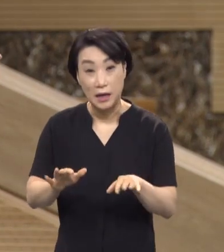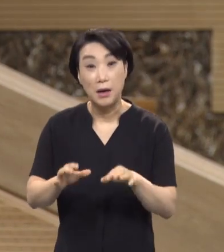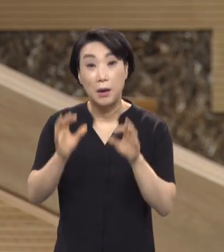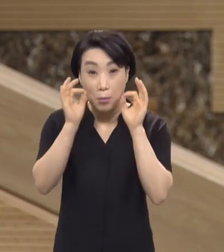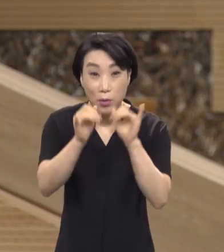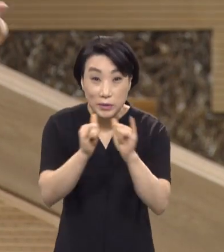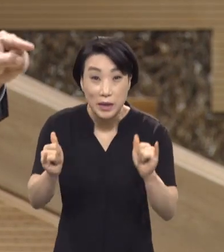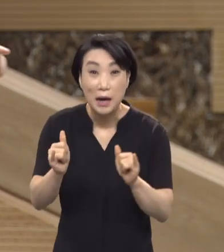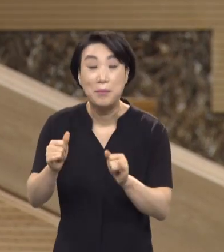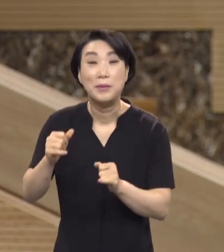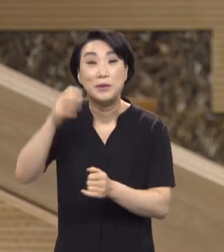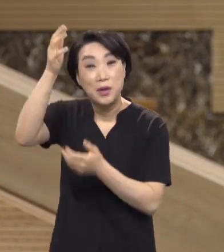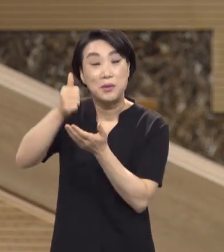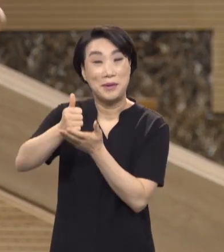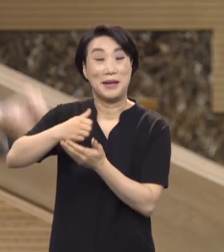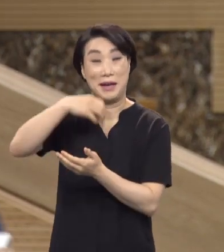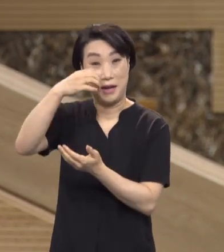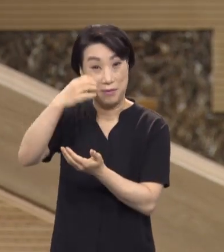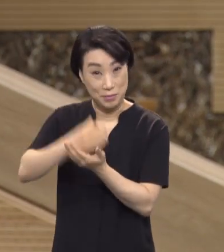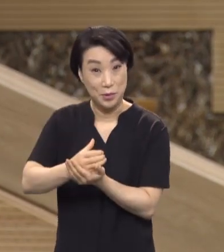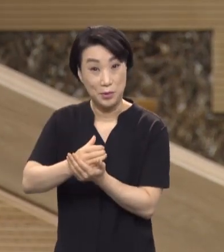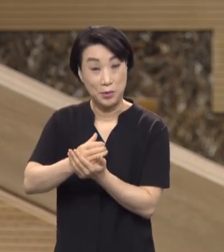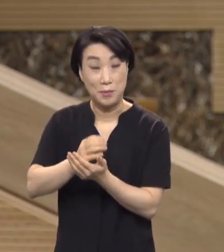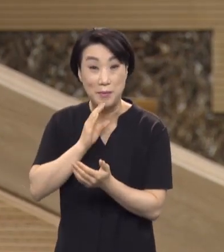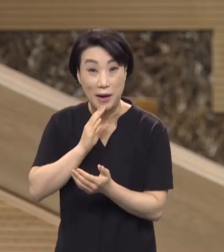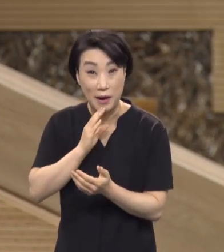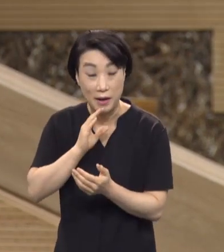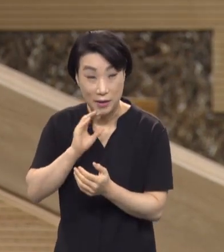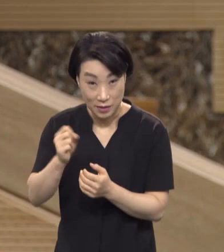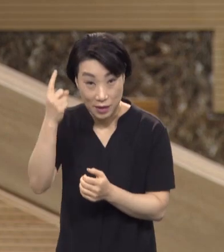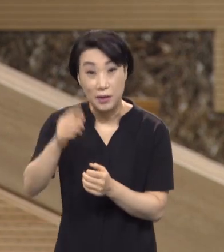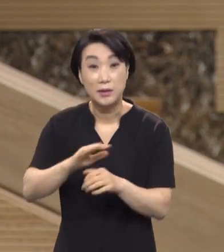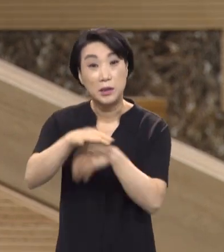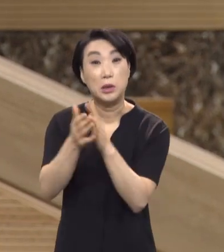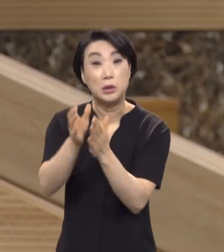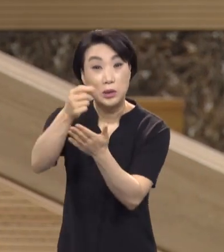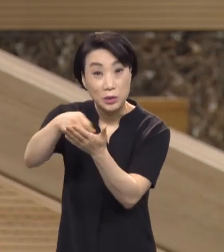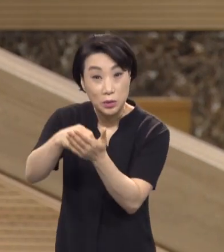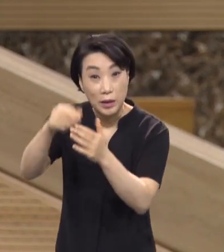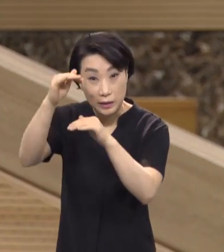사람의 성령의 감동을 따라 기록했습니다.